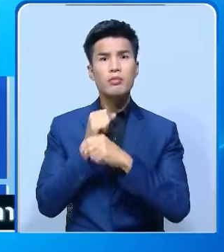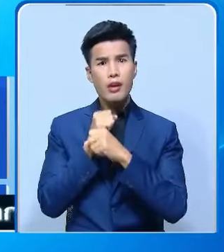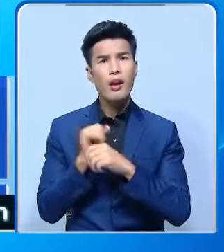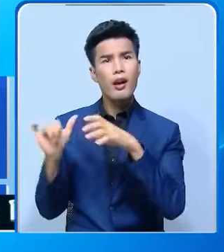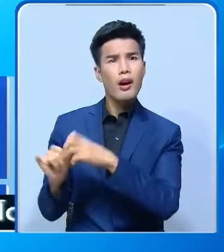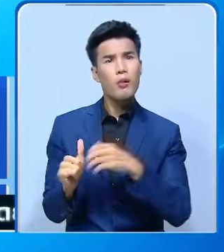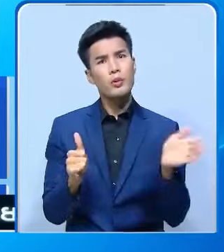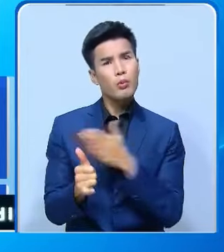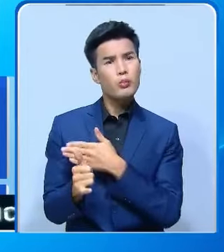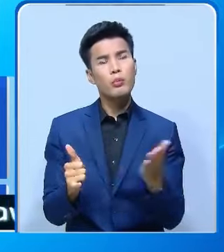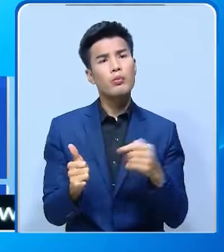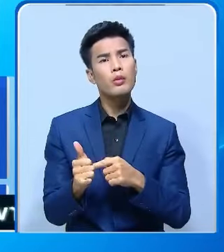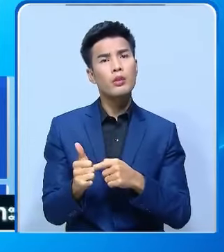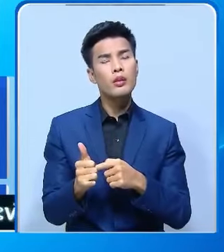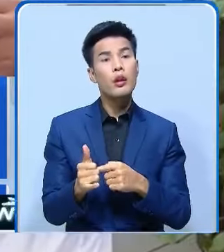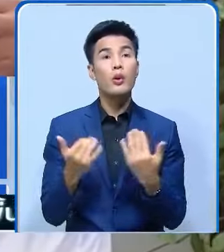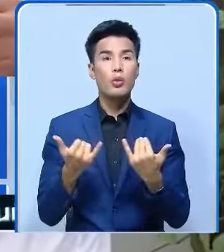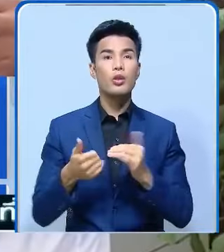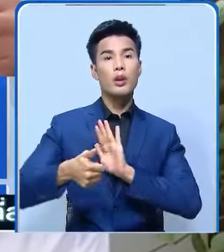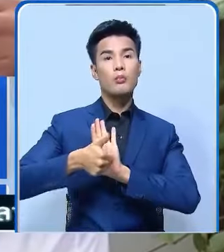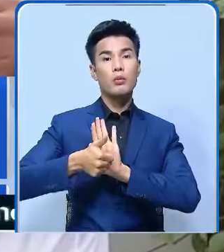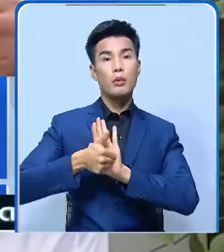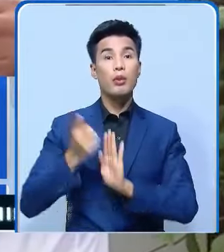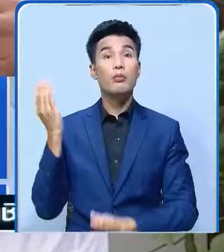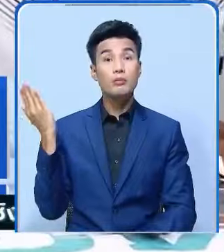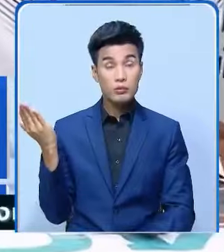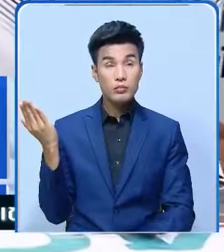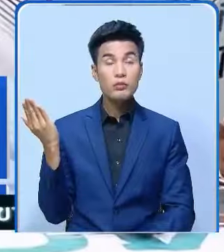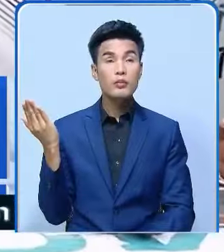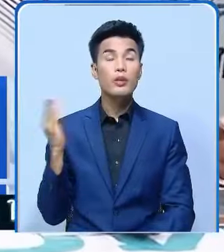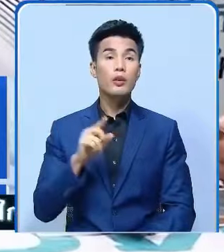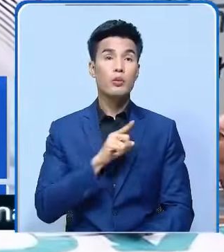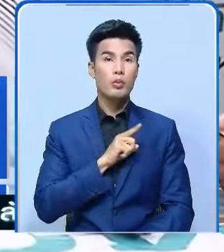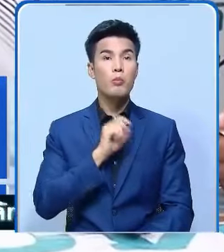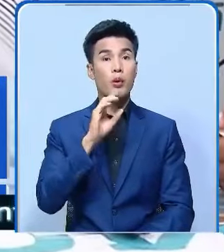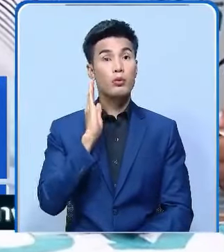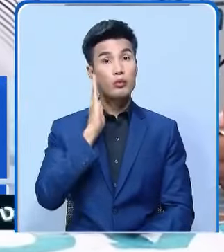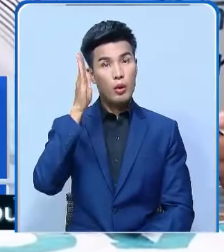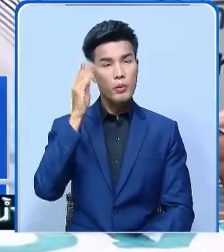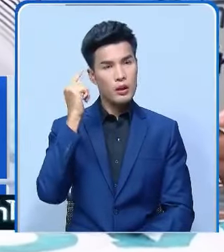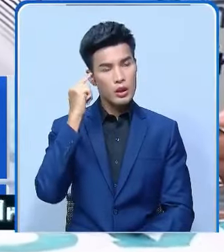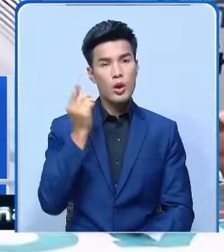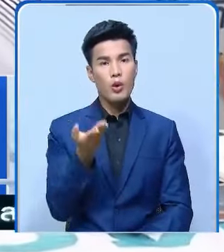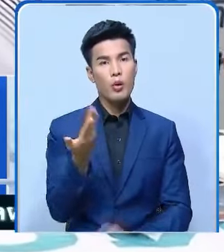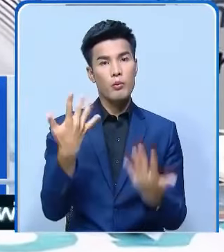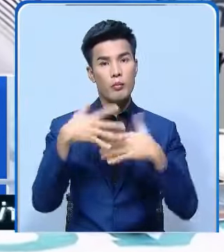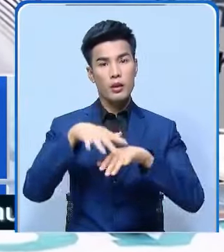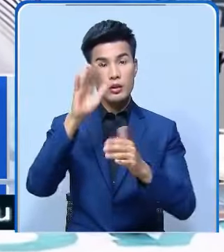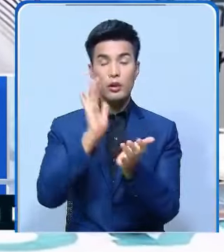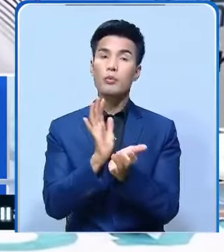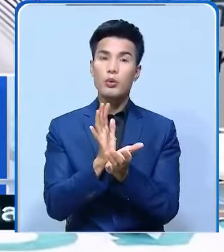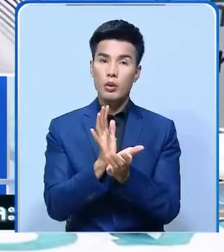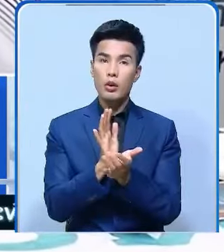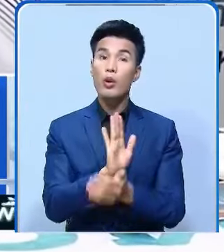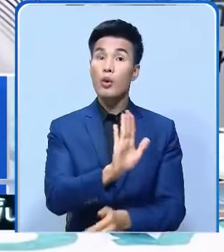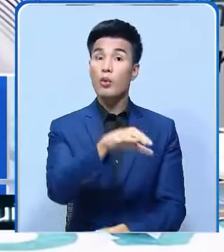อยู่หน้าห้องเขาเองอ่ะเรื่องนี้นายกพบเหลืองประเสริฐผู้ก่อตั้งเพจสายไหมต้องรอดบอกหลังจากนี้เดี๋ยวจะประสานทางตำรวจทั้งท้อง